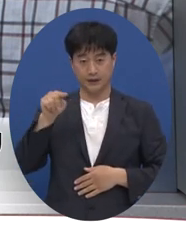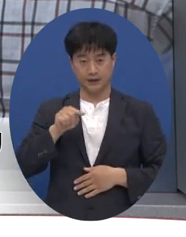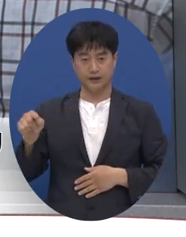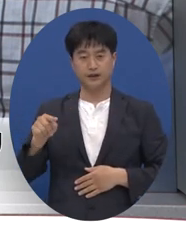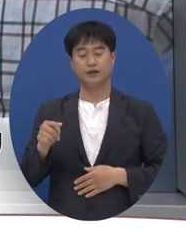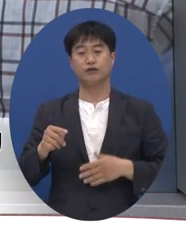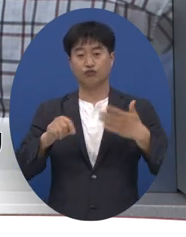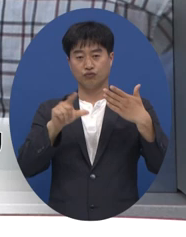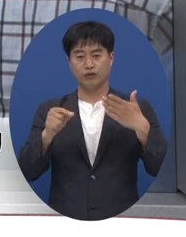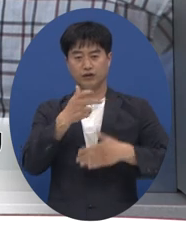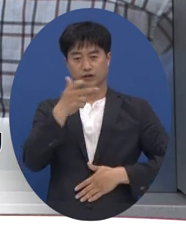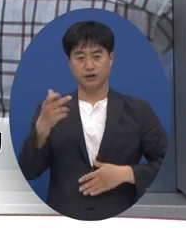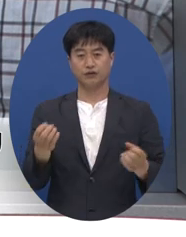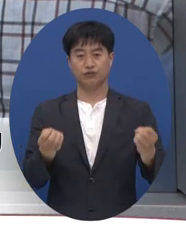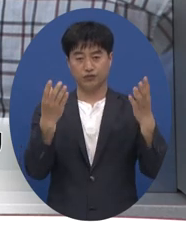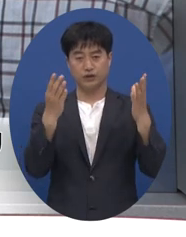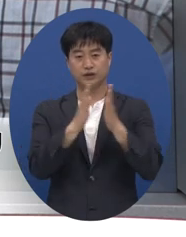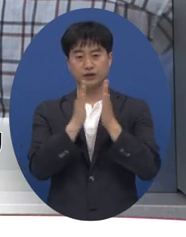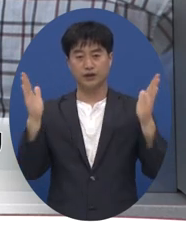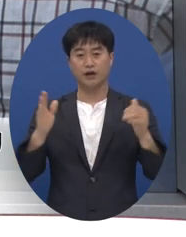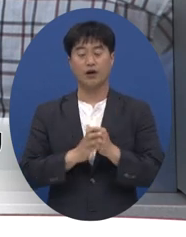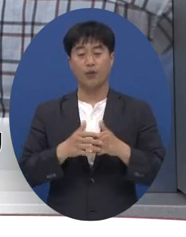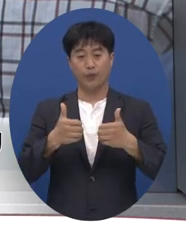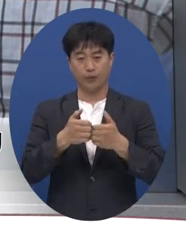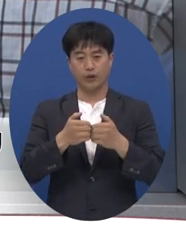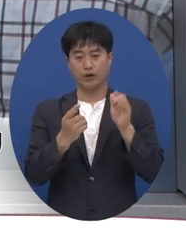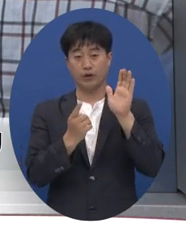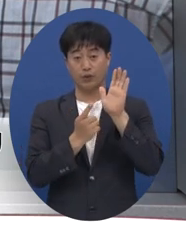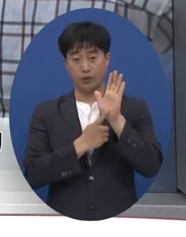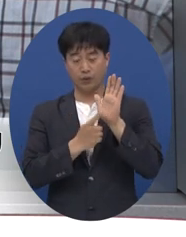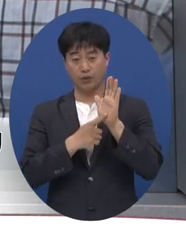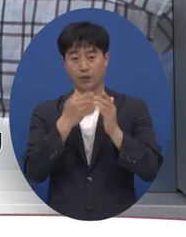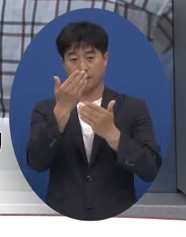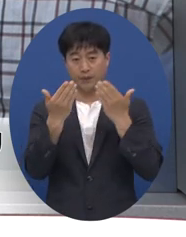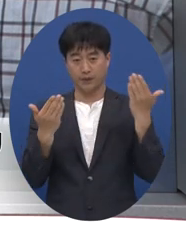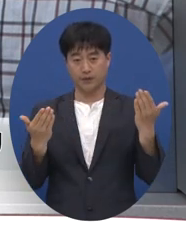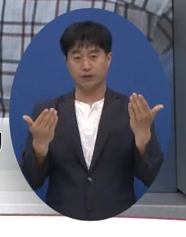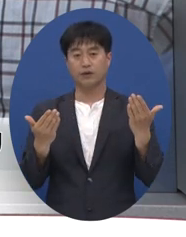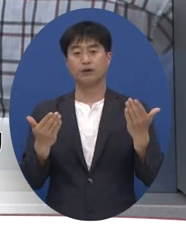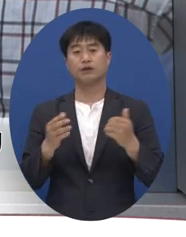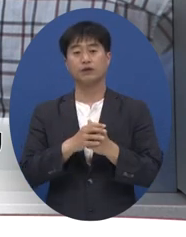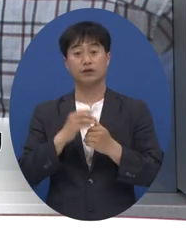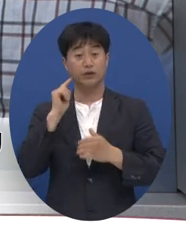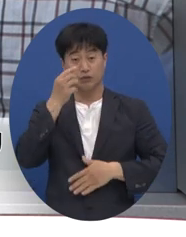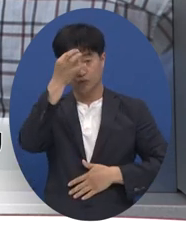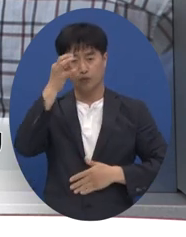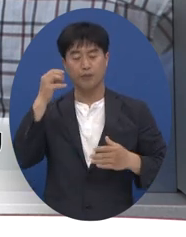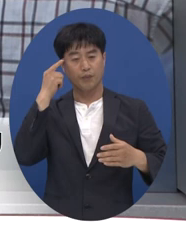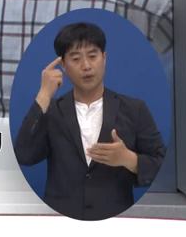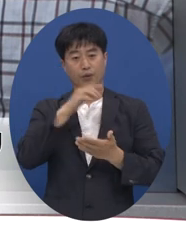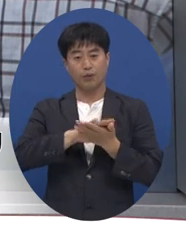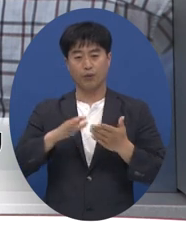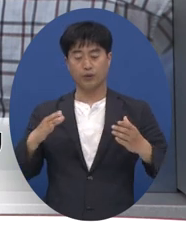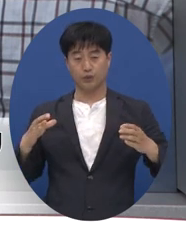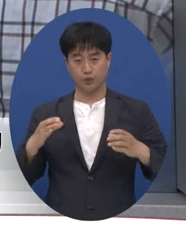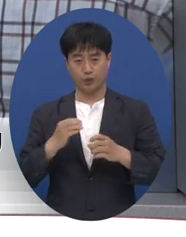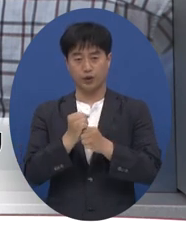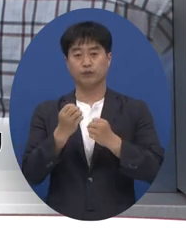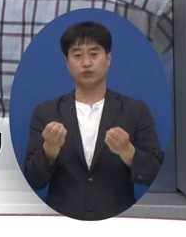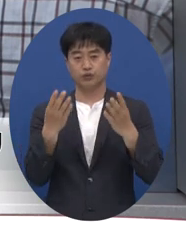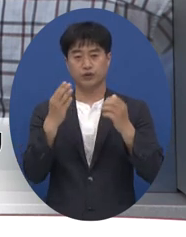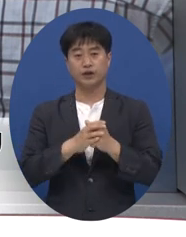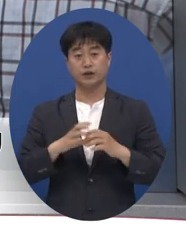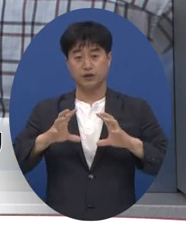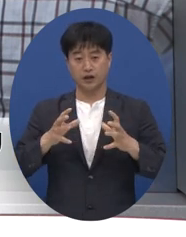막을 올리는데요. 포럼과 공연, 전시, 예술을 아우르는 평화 종합 행사로 보시면 됩니다. 전